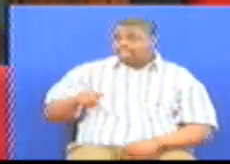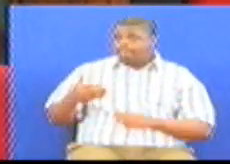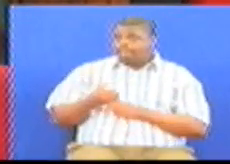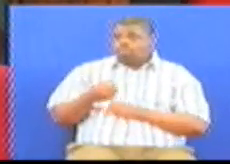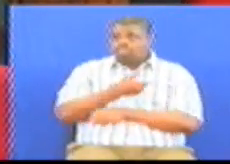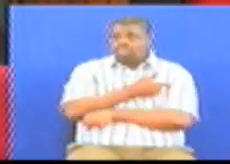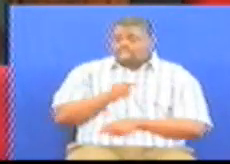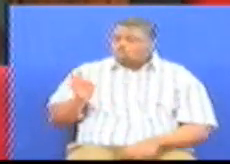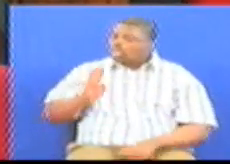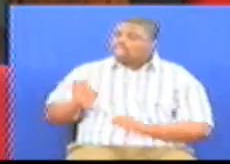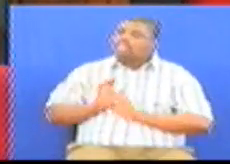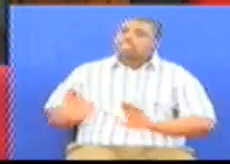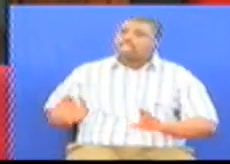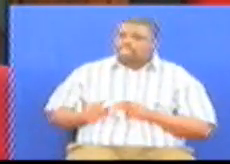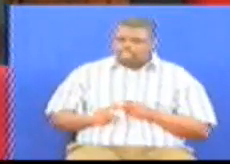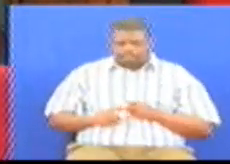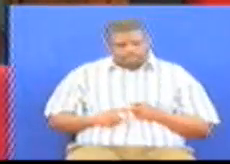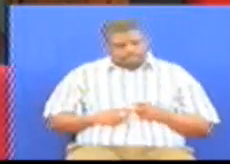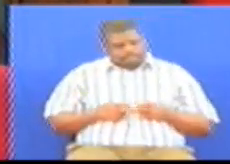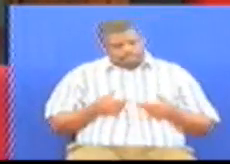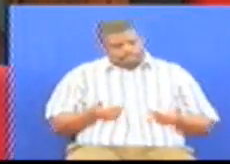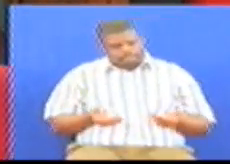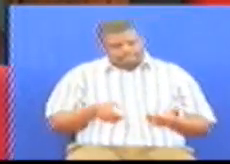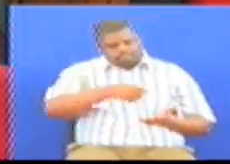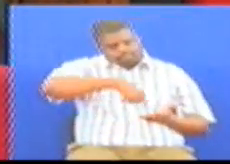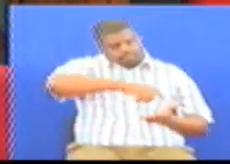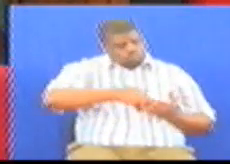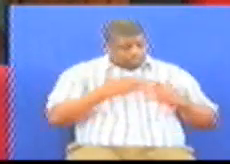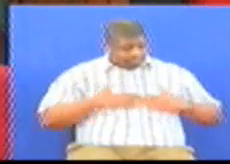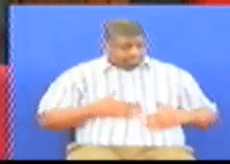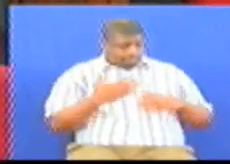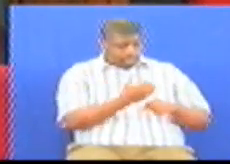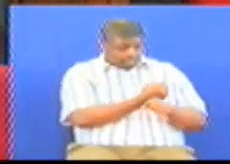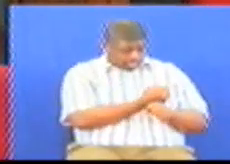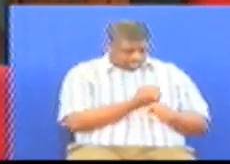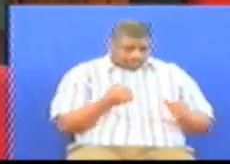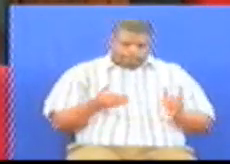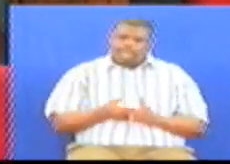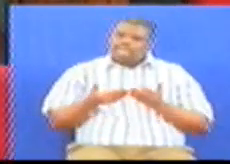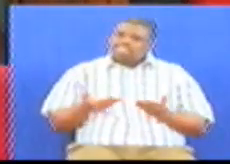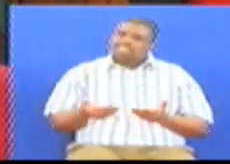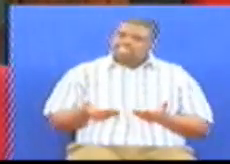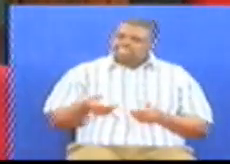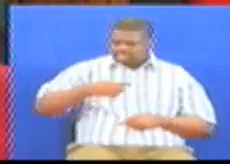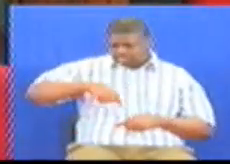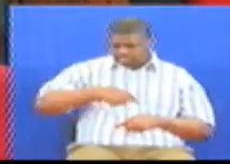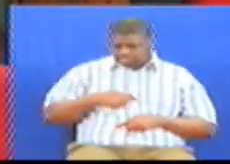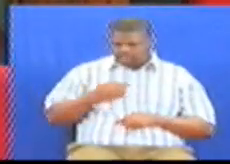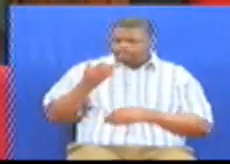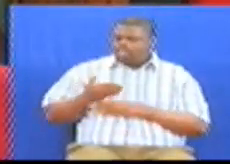wilaya. Pamoja na hivyo vituo vya afya, bado mpaka sasa sisi tumekamilisha majengo muda